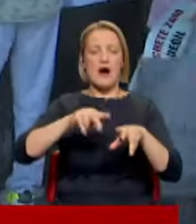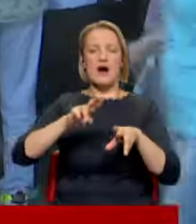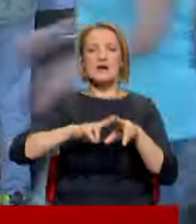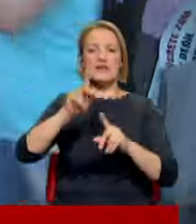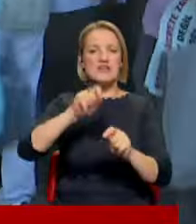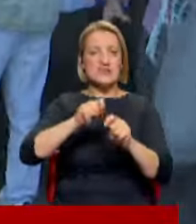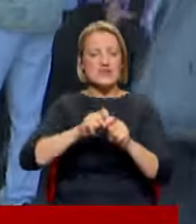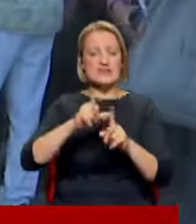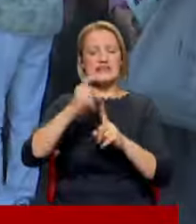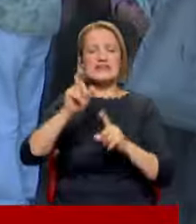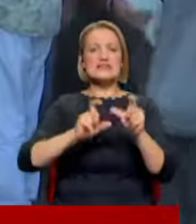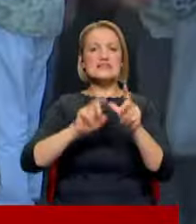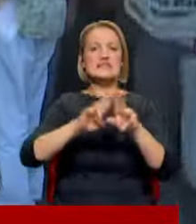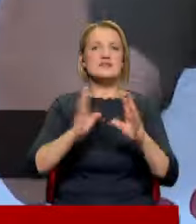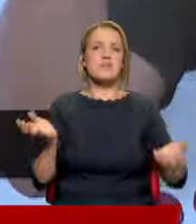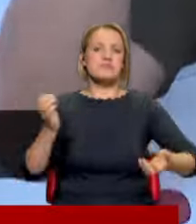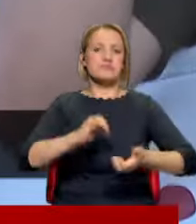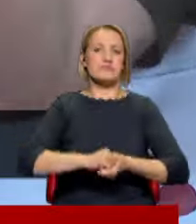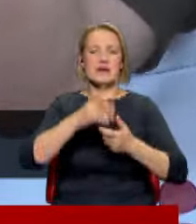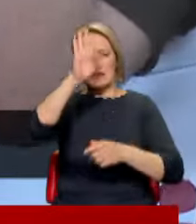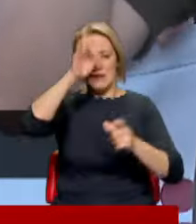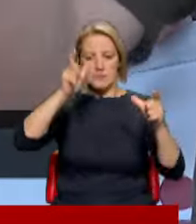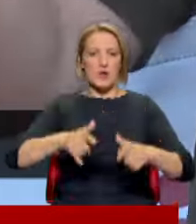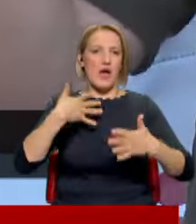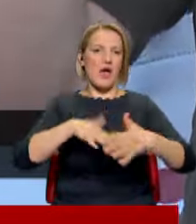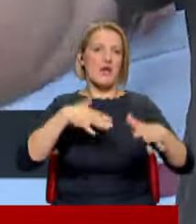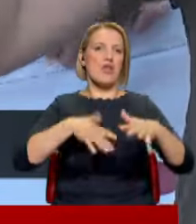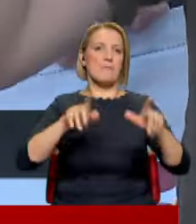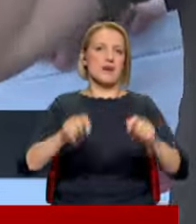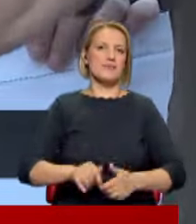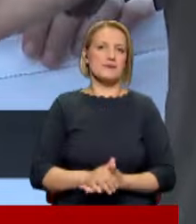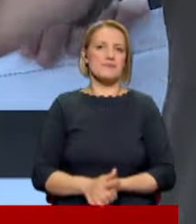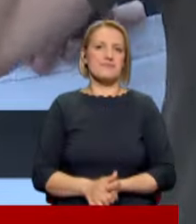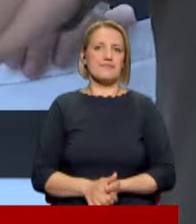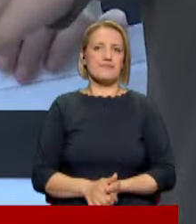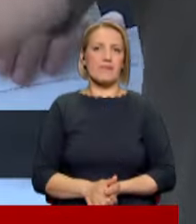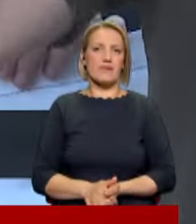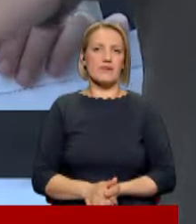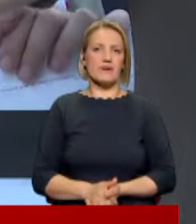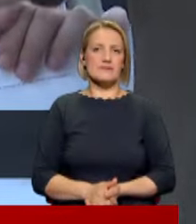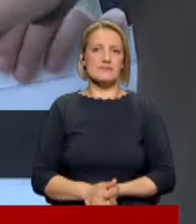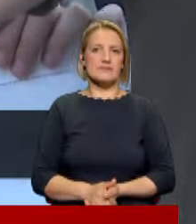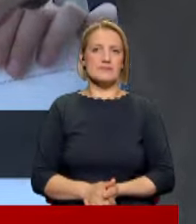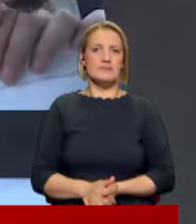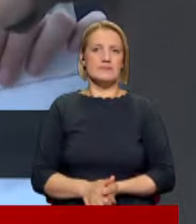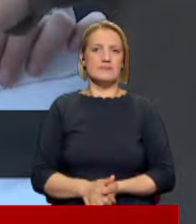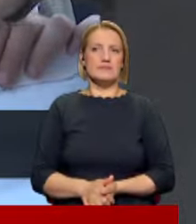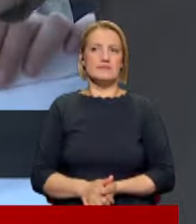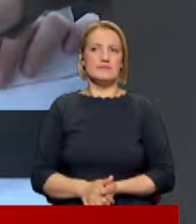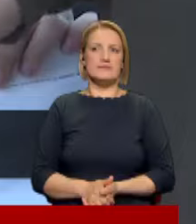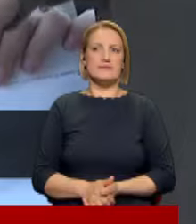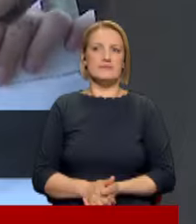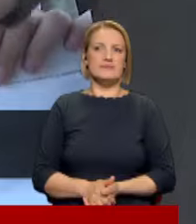birlik oldu. İstanbul'da eylem yaptı. Temmuz! Zamlı hakkımız söke